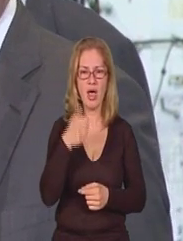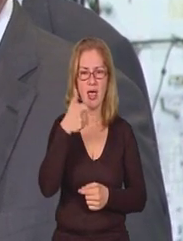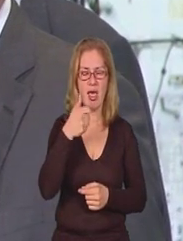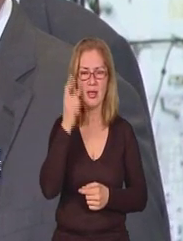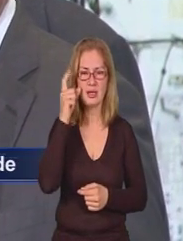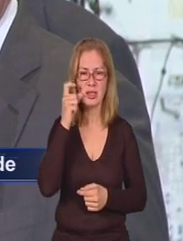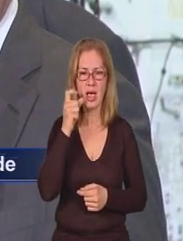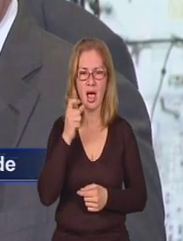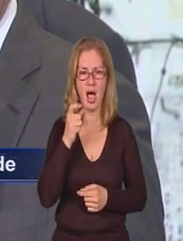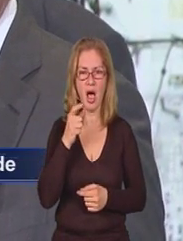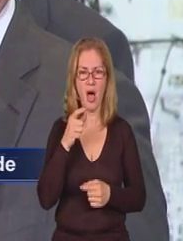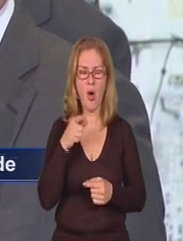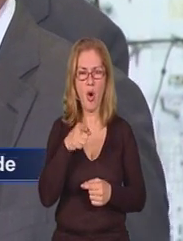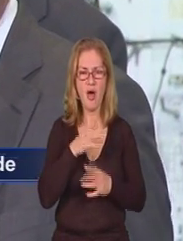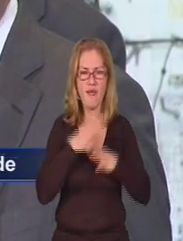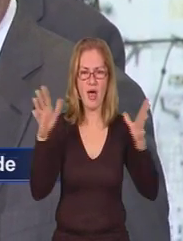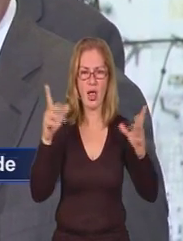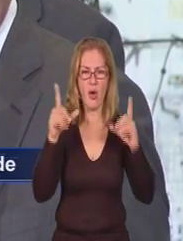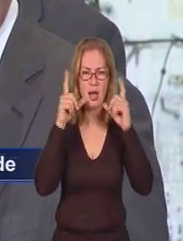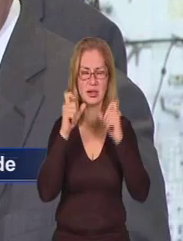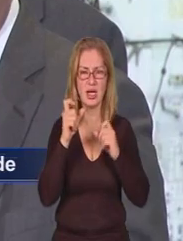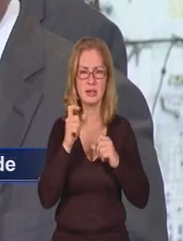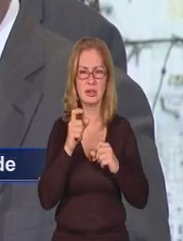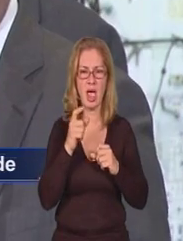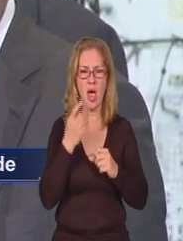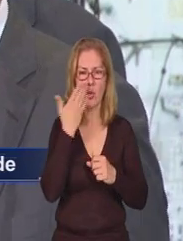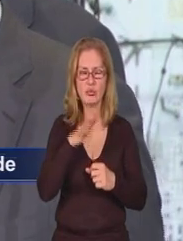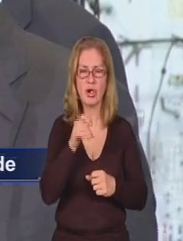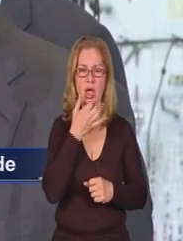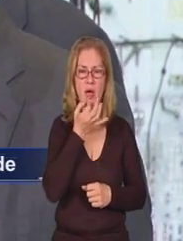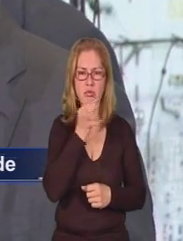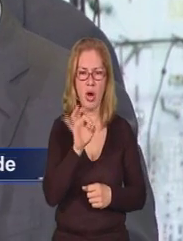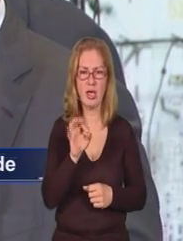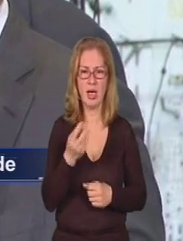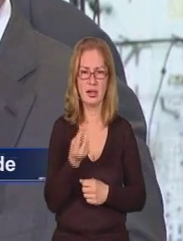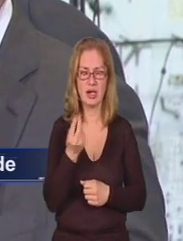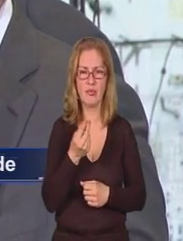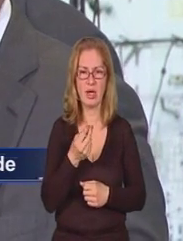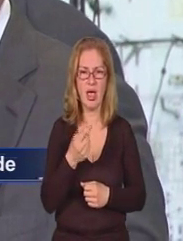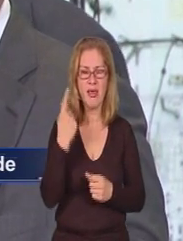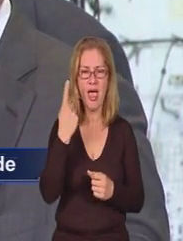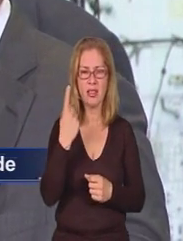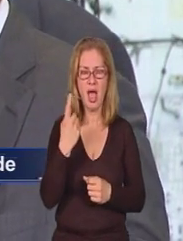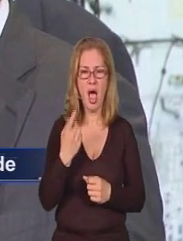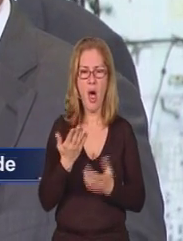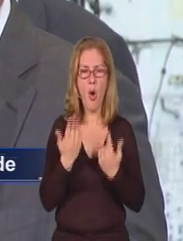jedna slika u ovoj velikoj slici nove, uspešnije, bolje Srbije, jedna od 1000